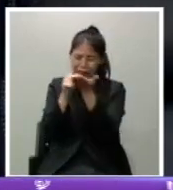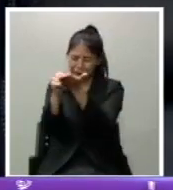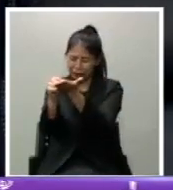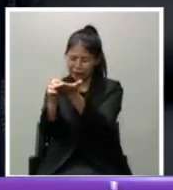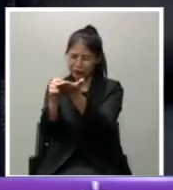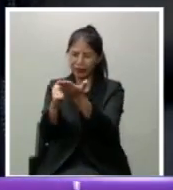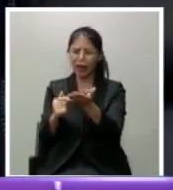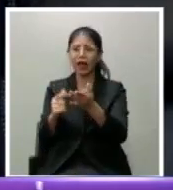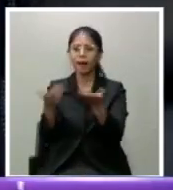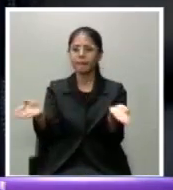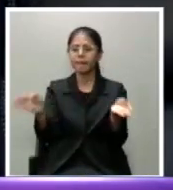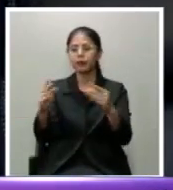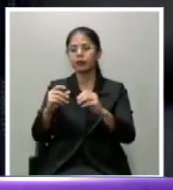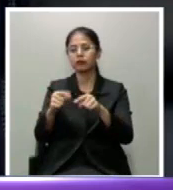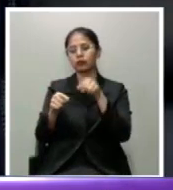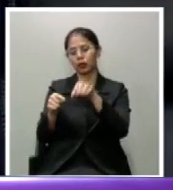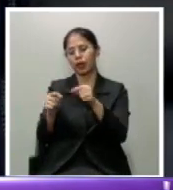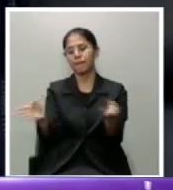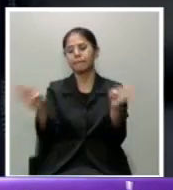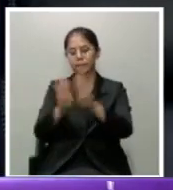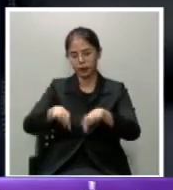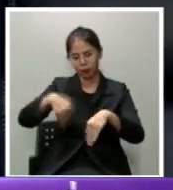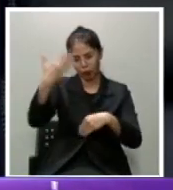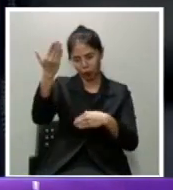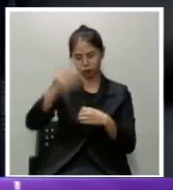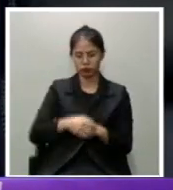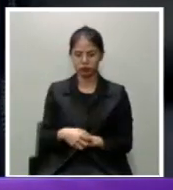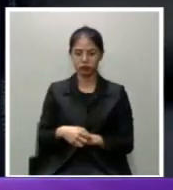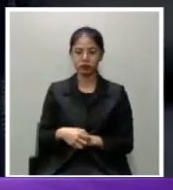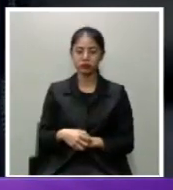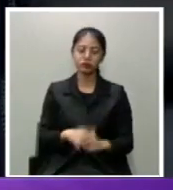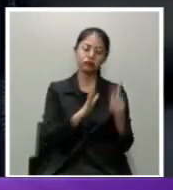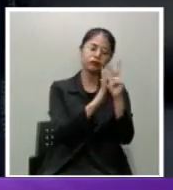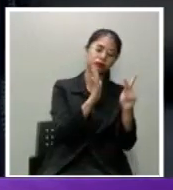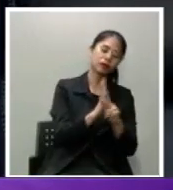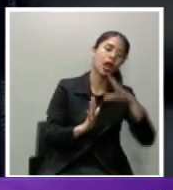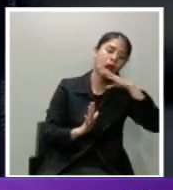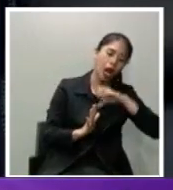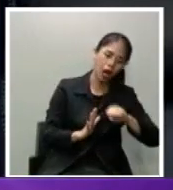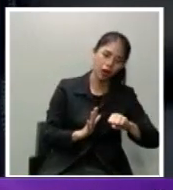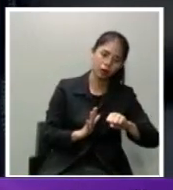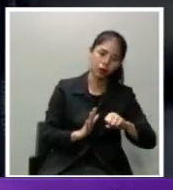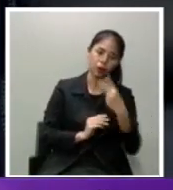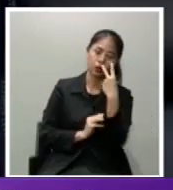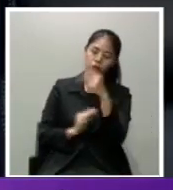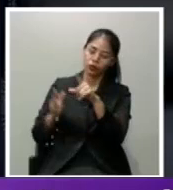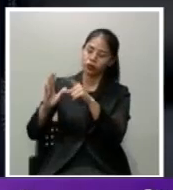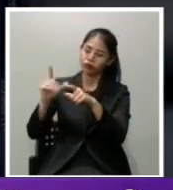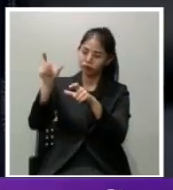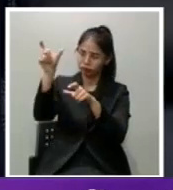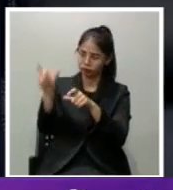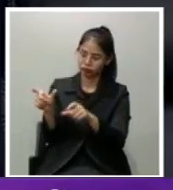ยุบสภาซะก่อนมันก็ตกไปแต่ถ้าเรื่องนี้ยังใช้กฎหมายเก่าอยู่ท่านดูในช่องสุดท้าย